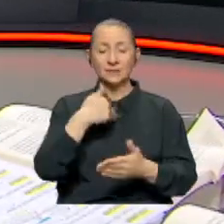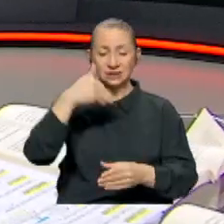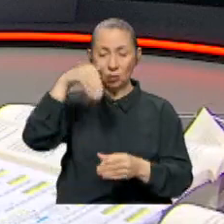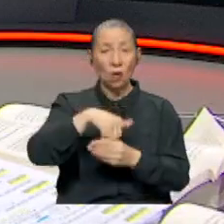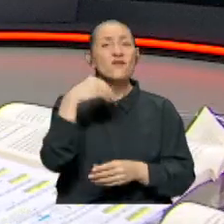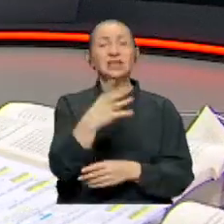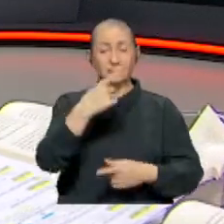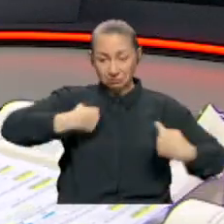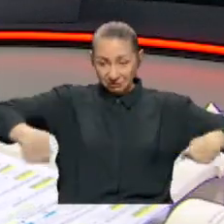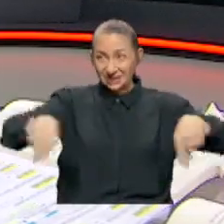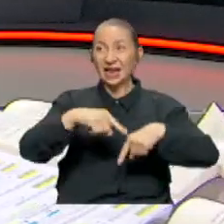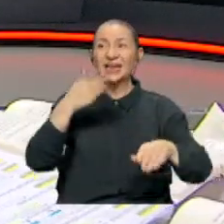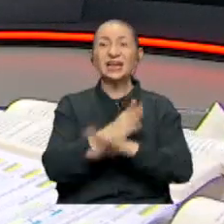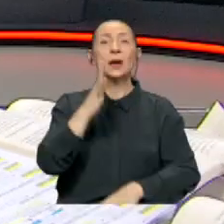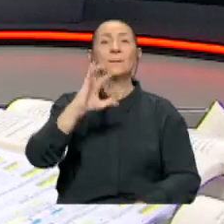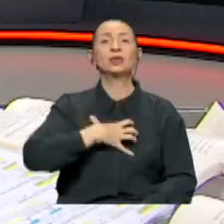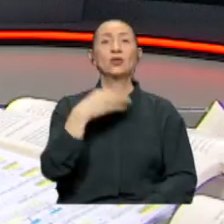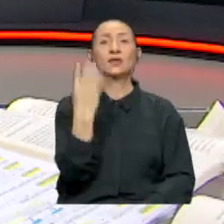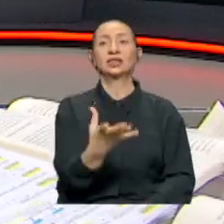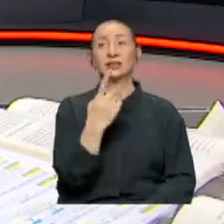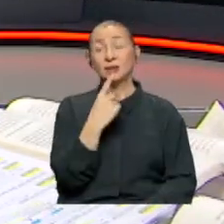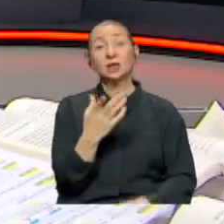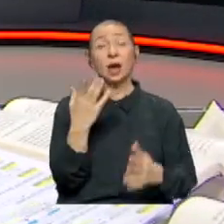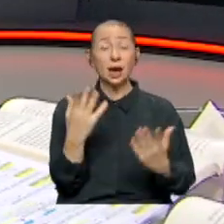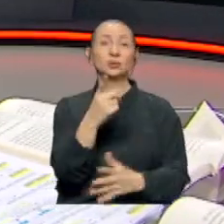seçmen yani gerçek patronlar verecek demiş Ha şunu bileydiniz